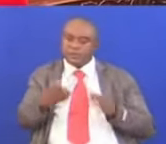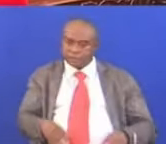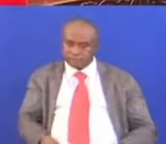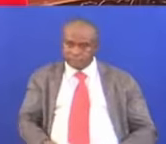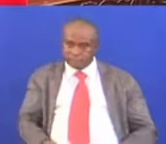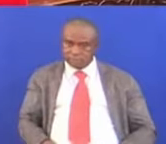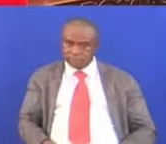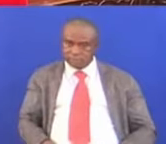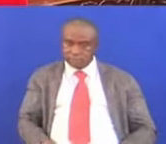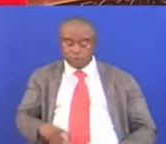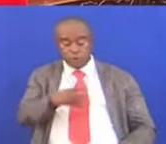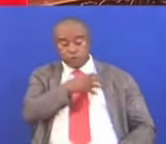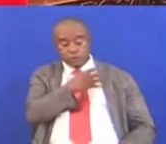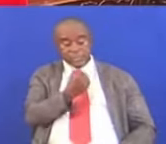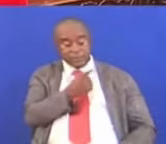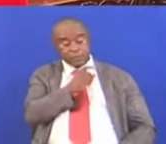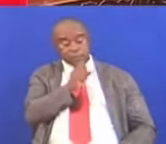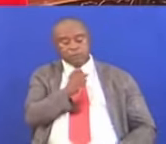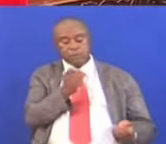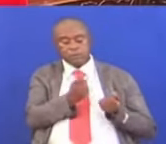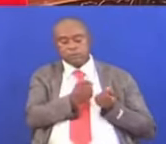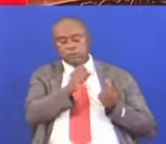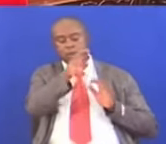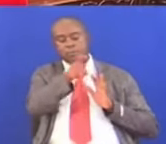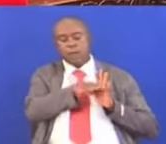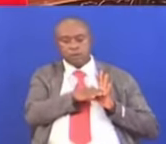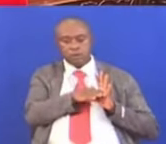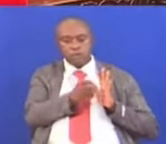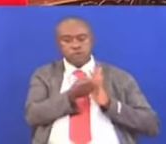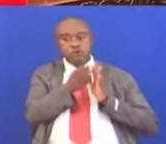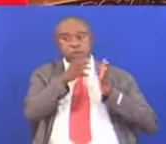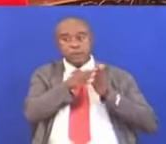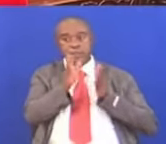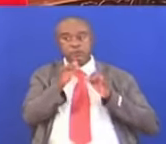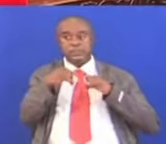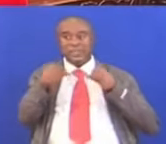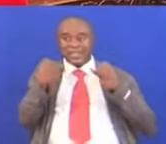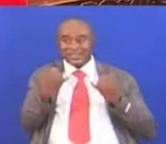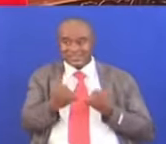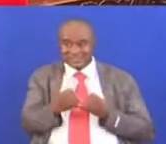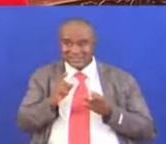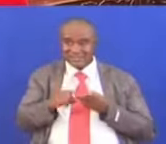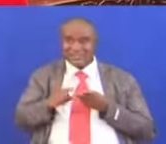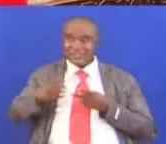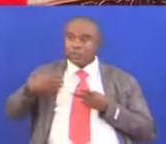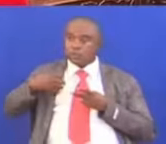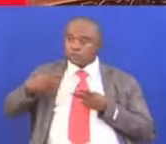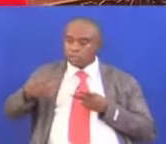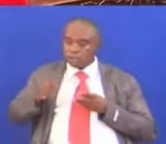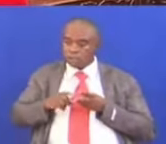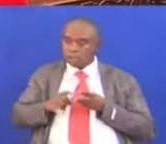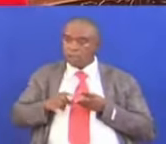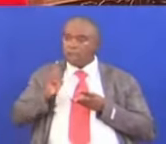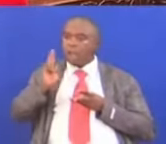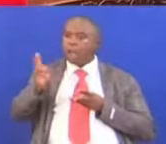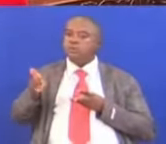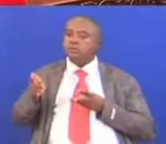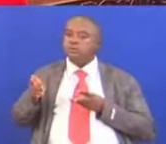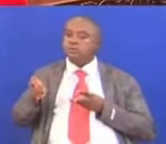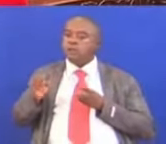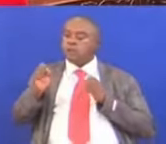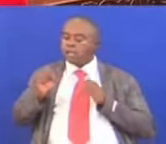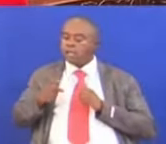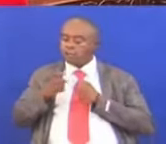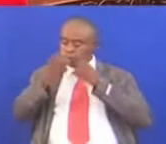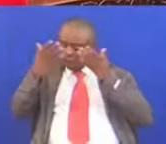fedha laima sasa ije na mpango ieke taas zetu ieke wizara izi halau kuwa na